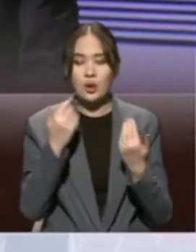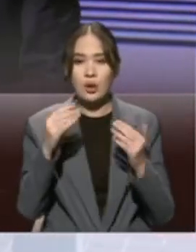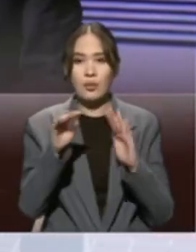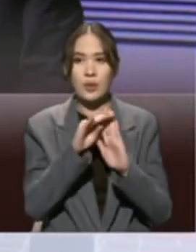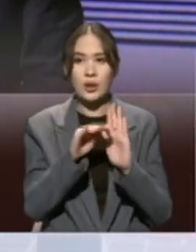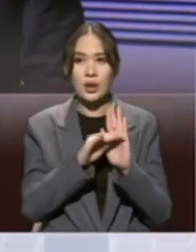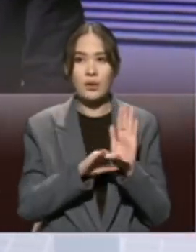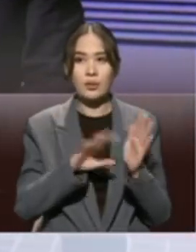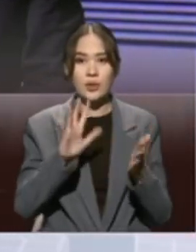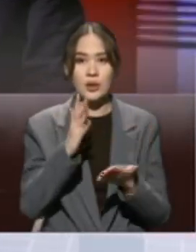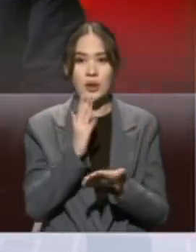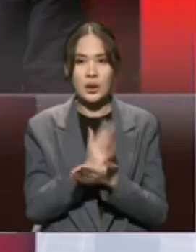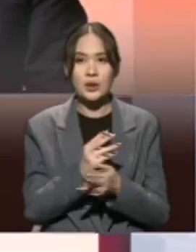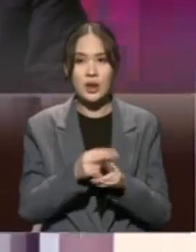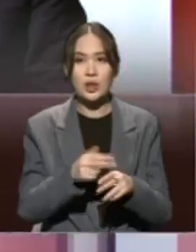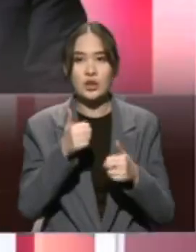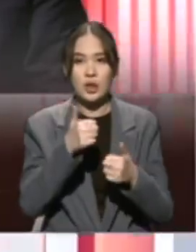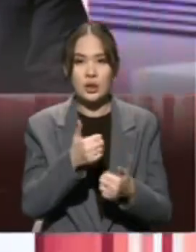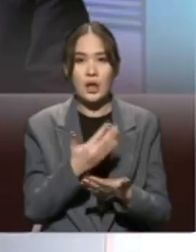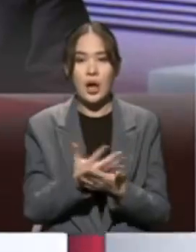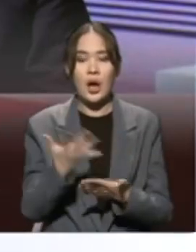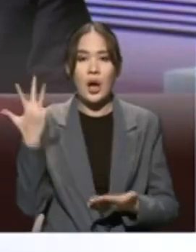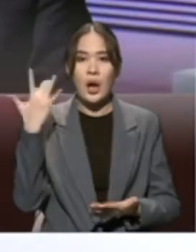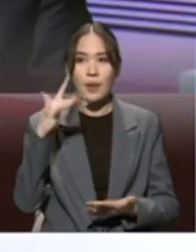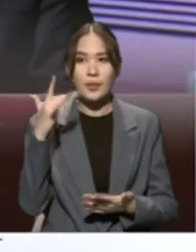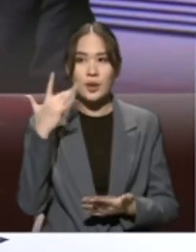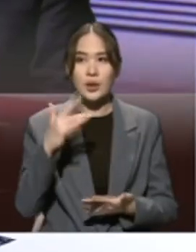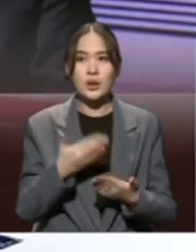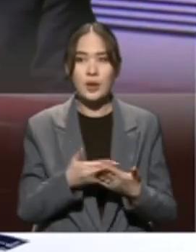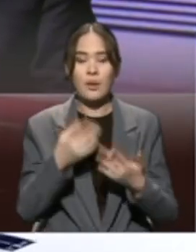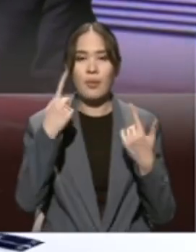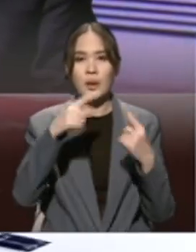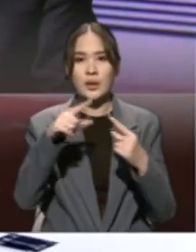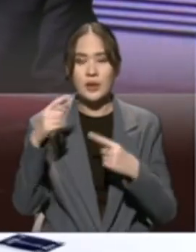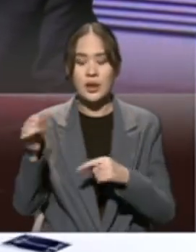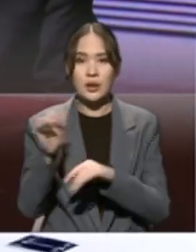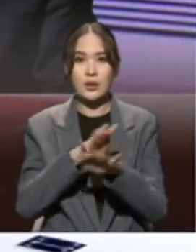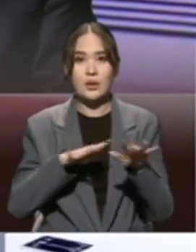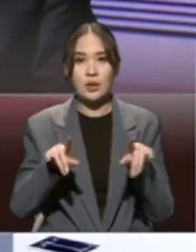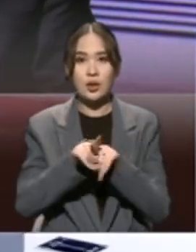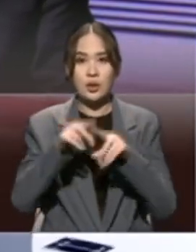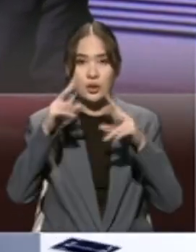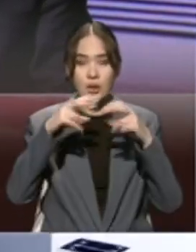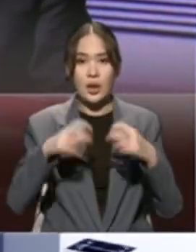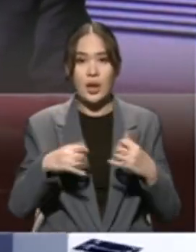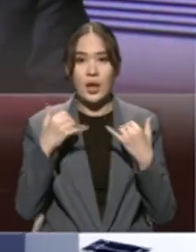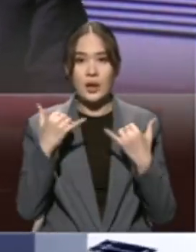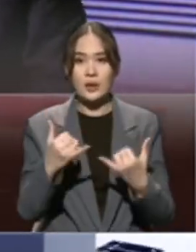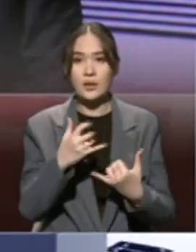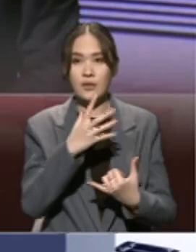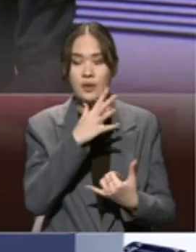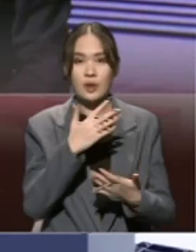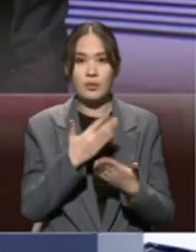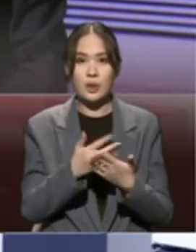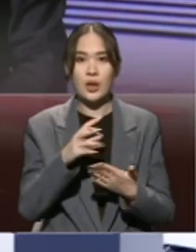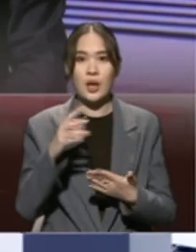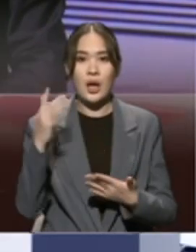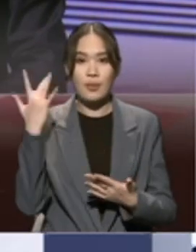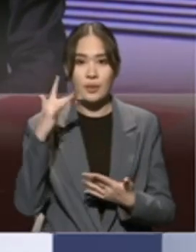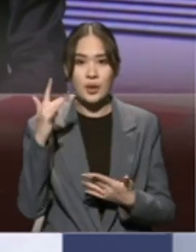бағдарлама болса, бізде жақсы. Мен мысалға Американың да болмаса да басқа елдердің нелерін зерттеген кезде, дәл қазір мен Американы айтатын болсақ,